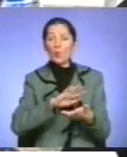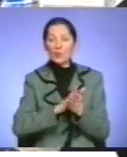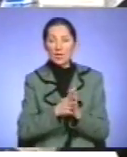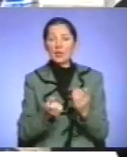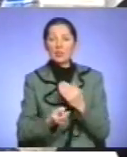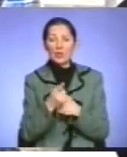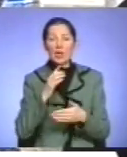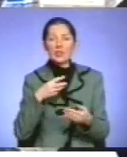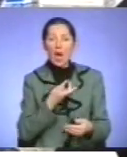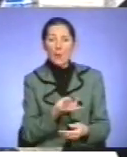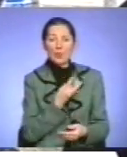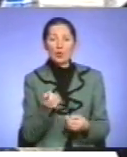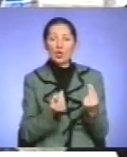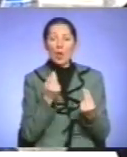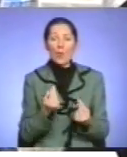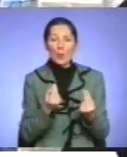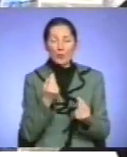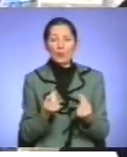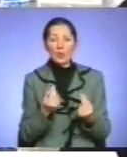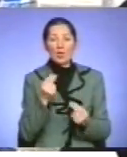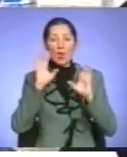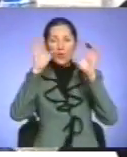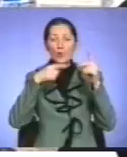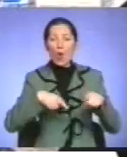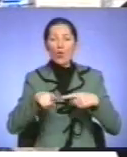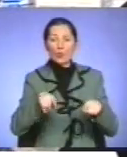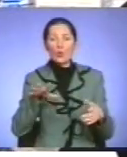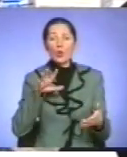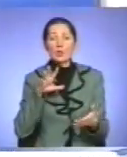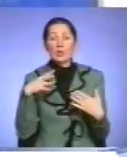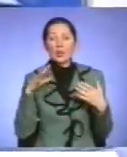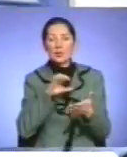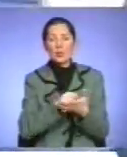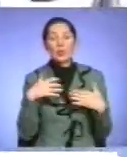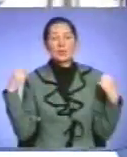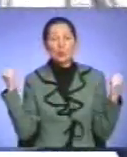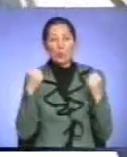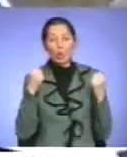бажання трохи порухатись, пограти в волейбол, футбол, позайматися спортом.